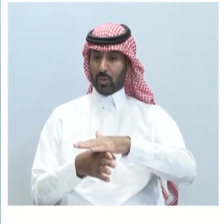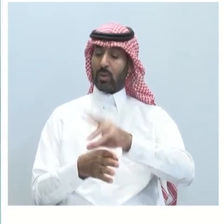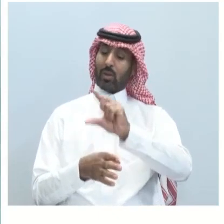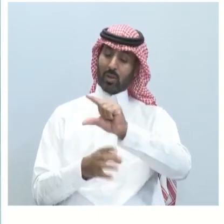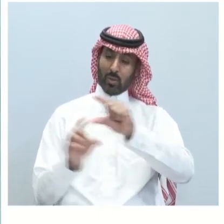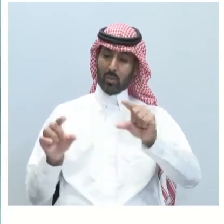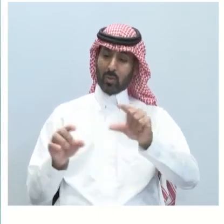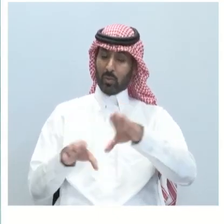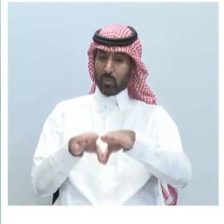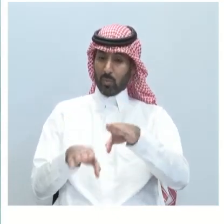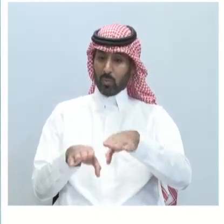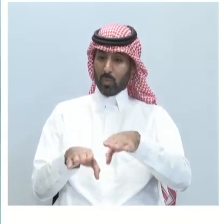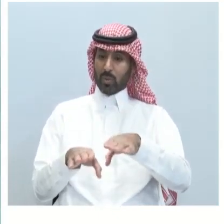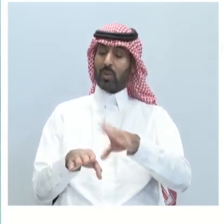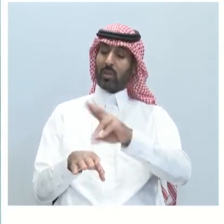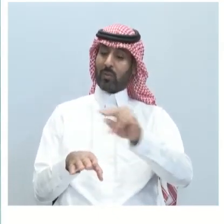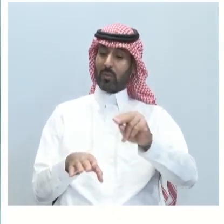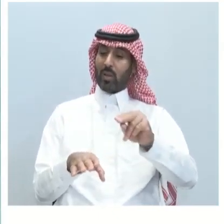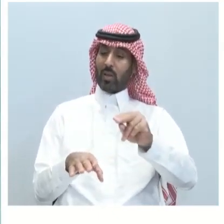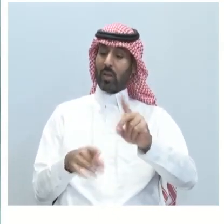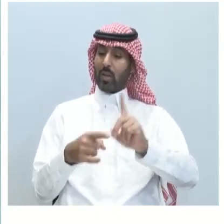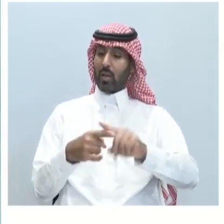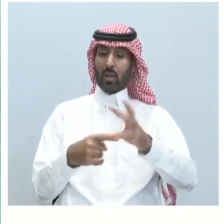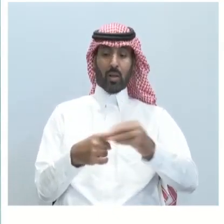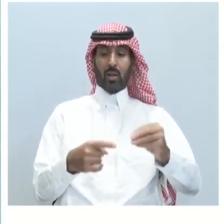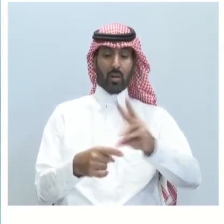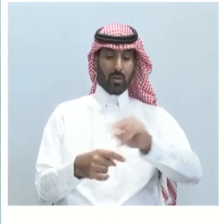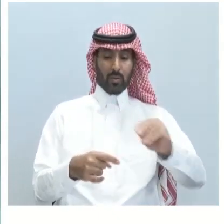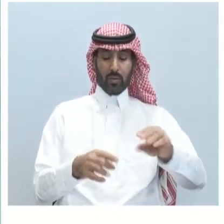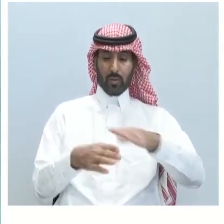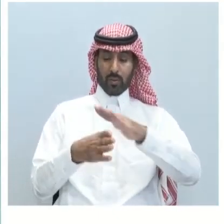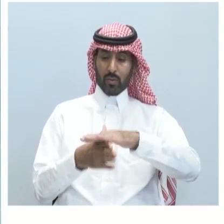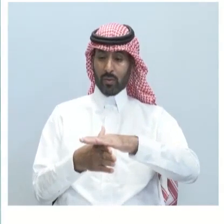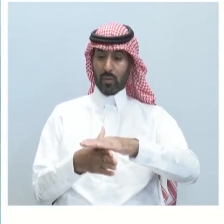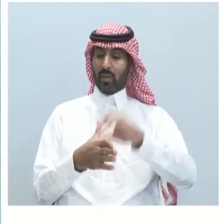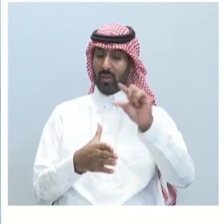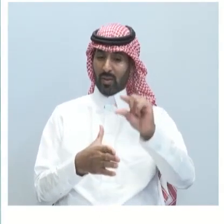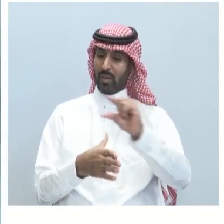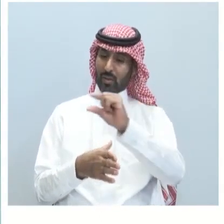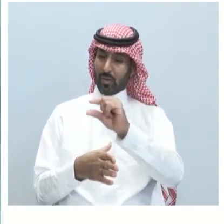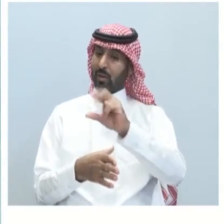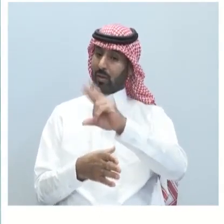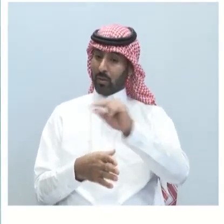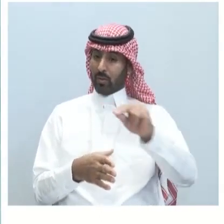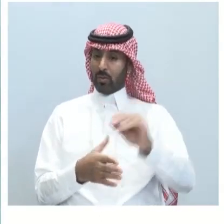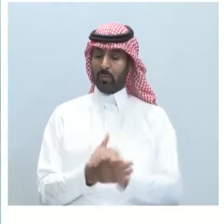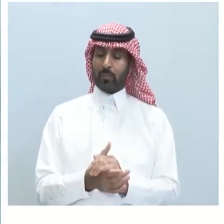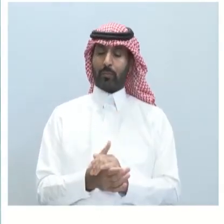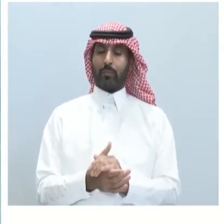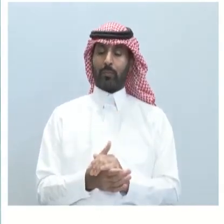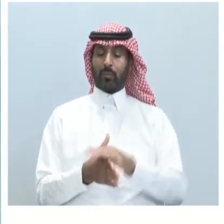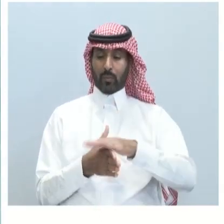يكون المحلول عندي هنا محلول متعادل ليش محلول متعادل لانه تركيز ايون الهيدروكسيد مساوي لتركيز